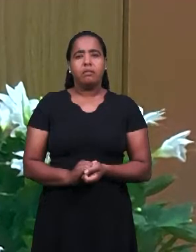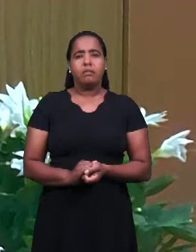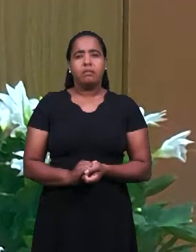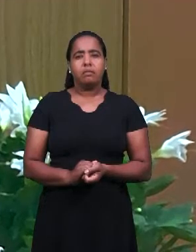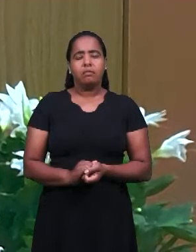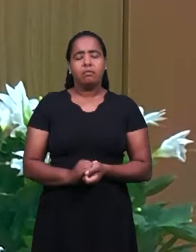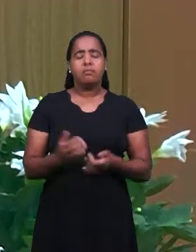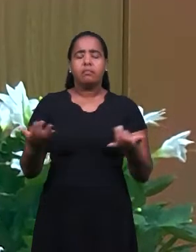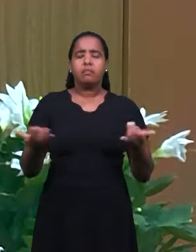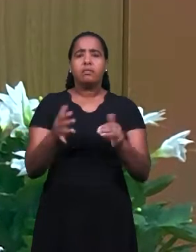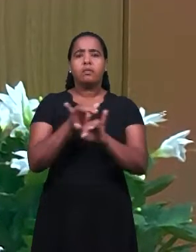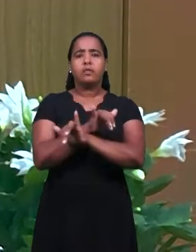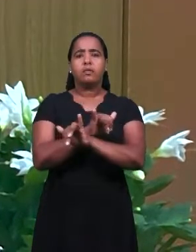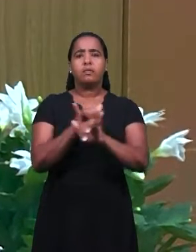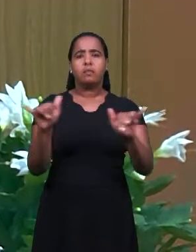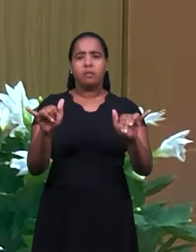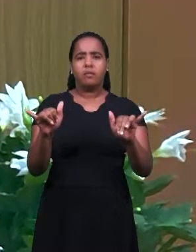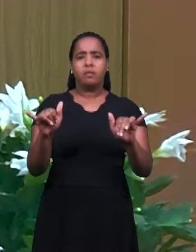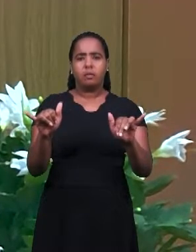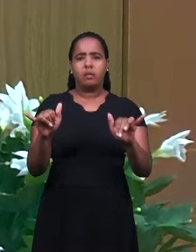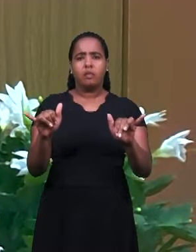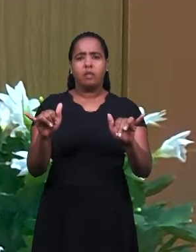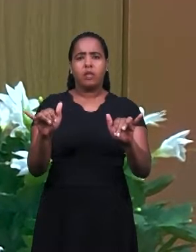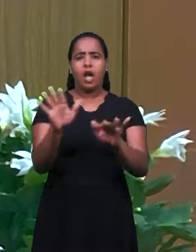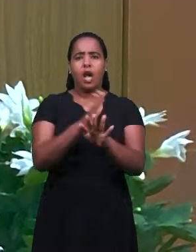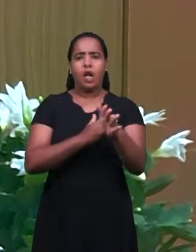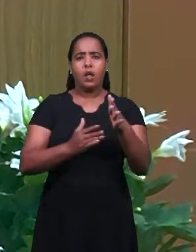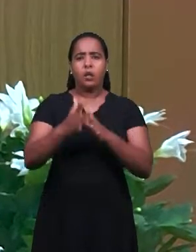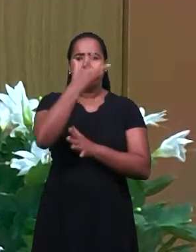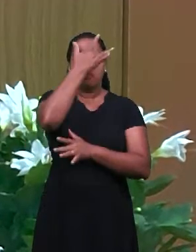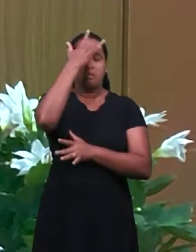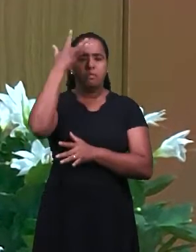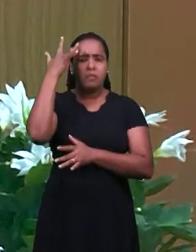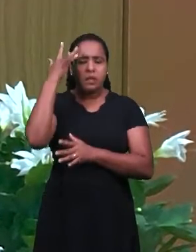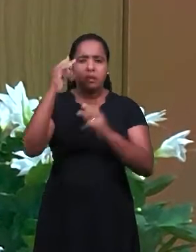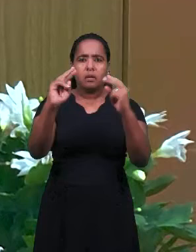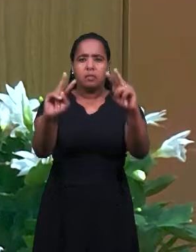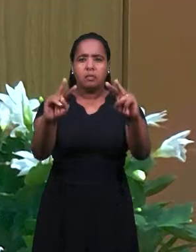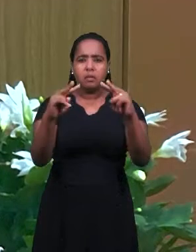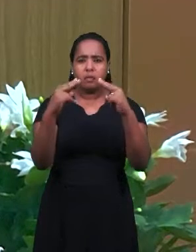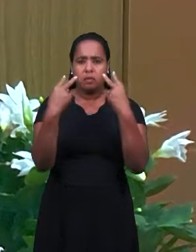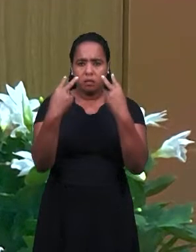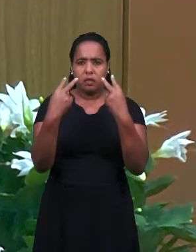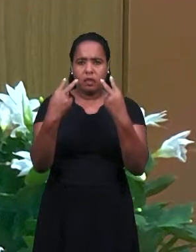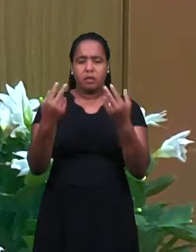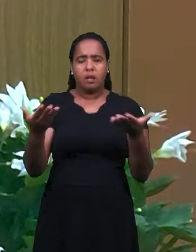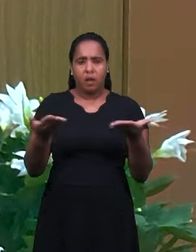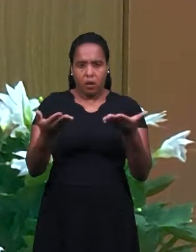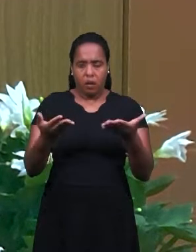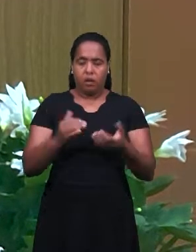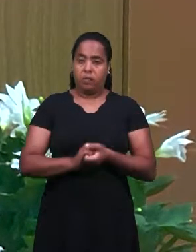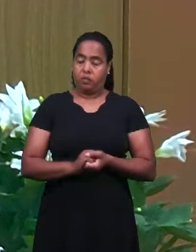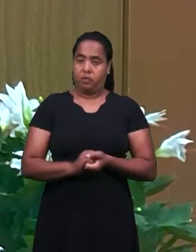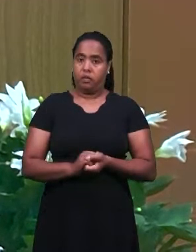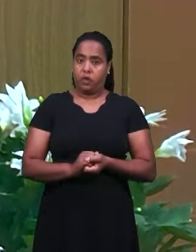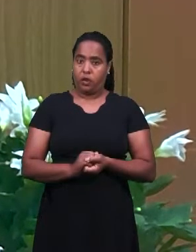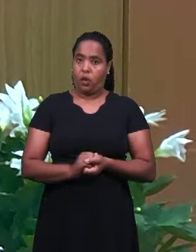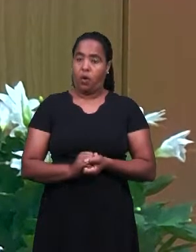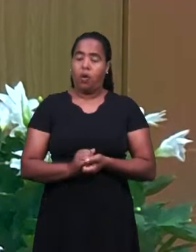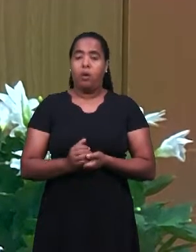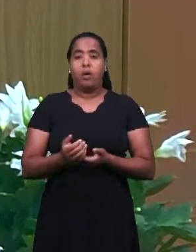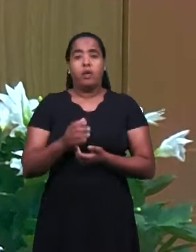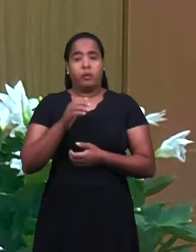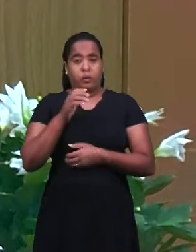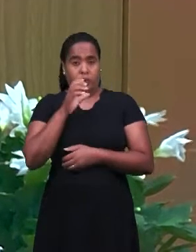Важно сказать всем, кто слышит нас сейчас, что в эти